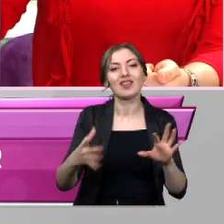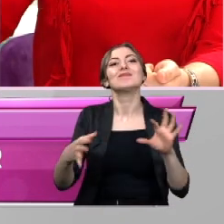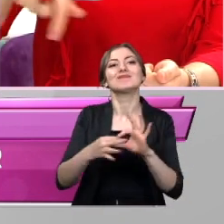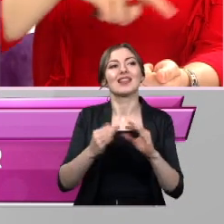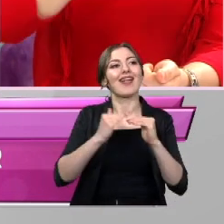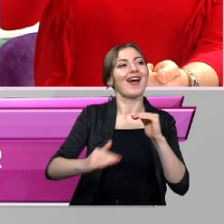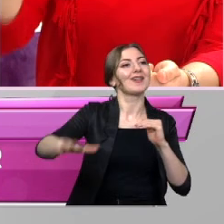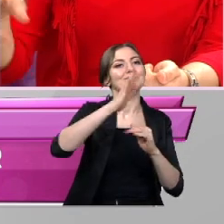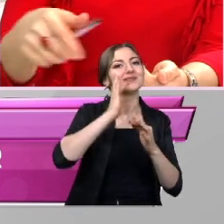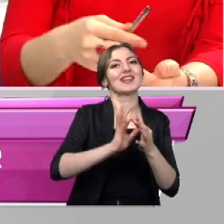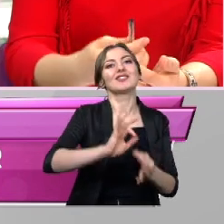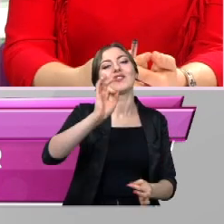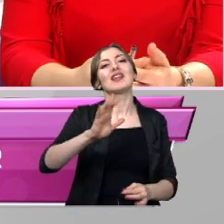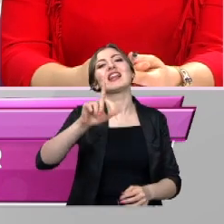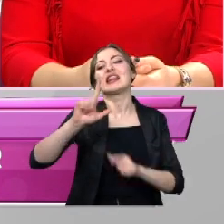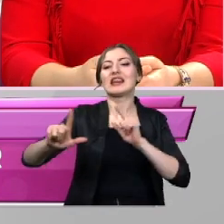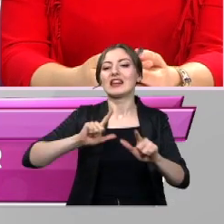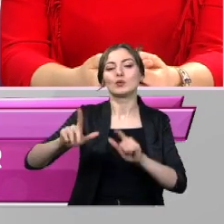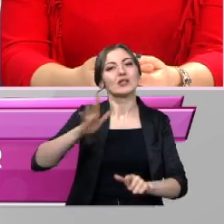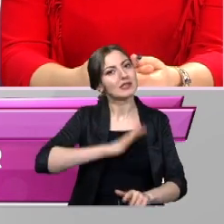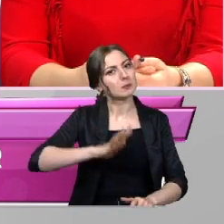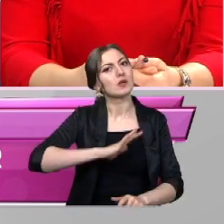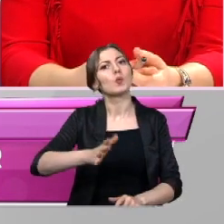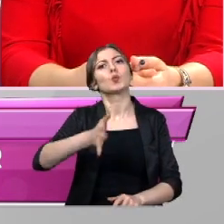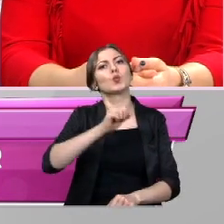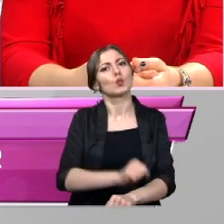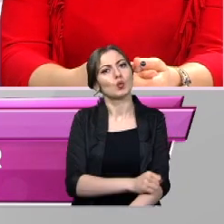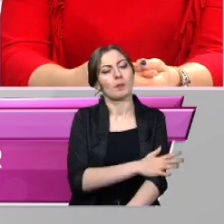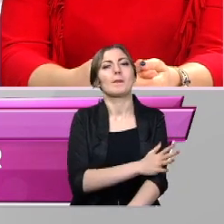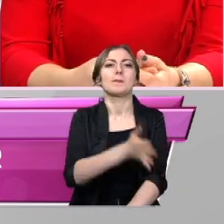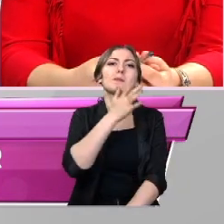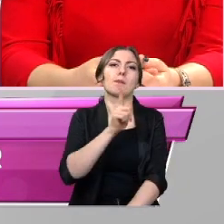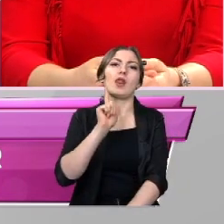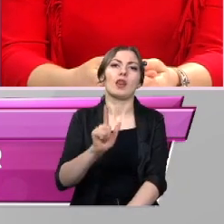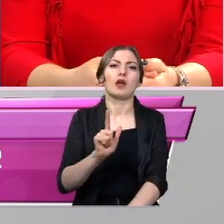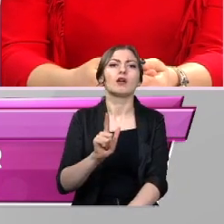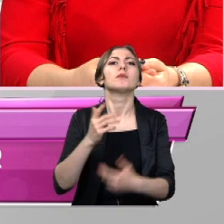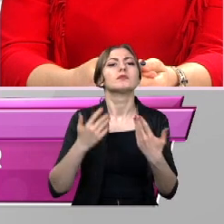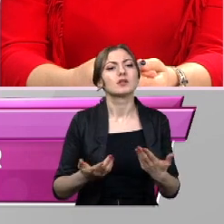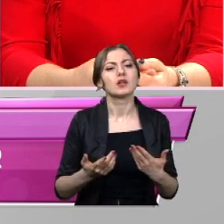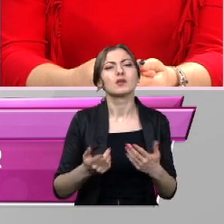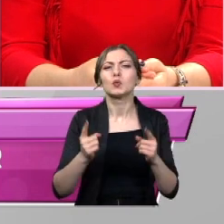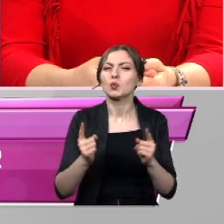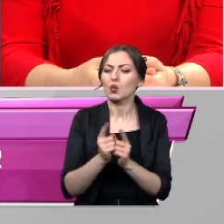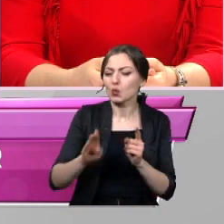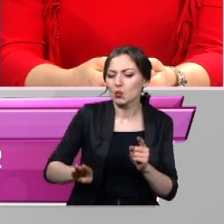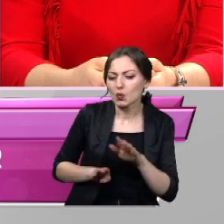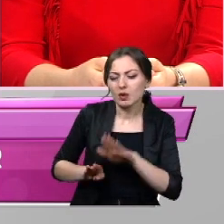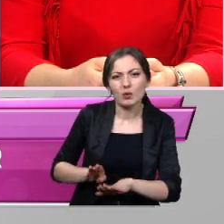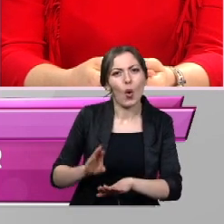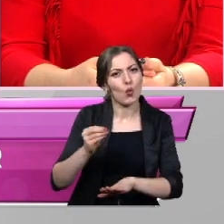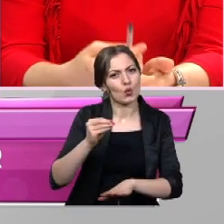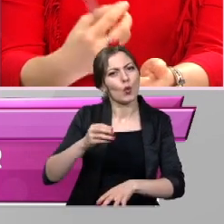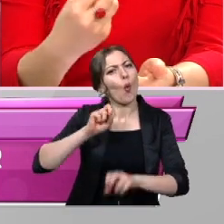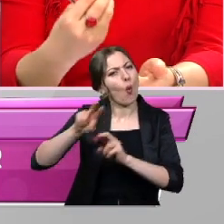etrafındaki insanların da ihtiyaçları ve istekleri olduğunu duyguları olduğunu bilmelidir bunu da küçük yaştan itibaren bir